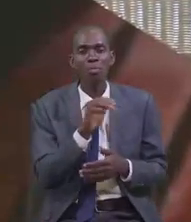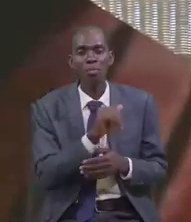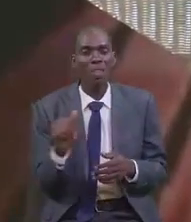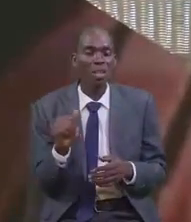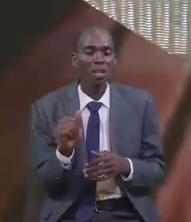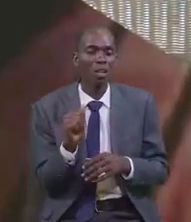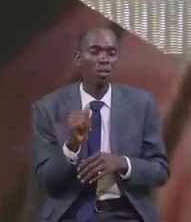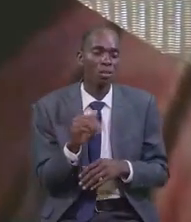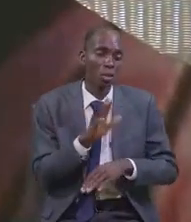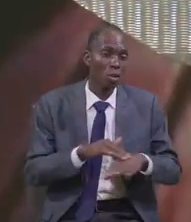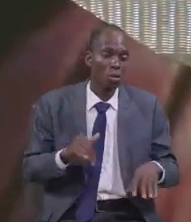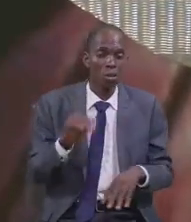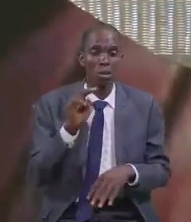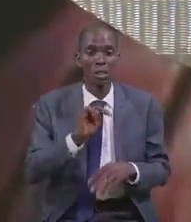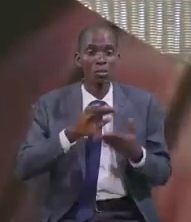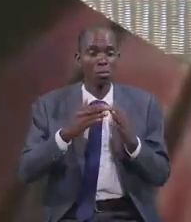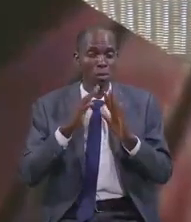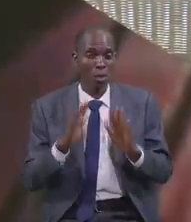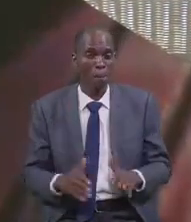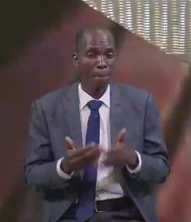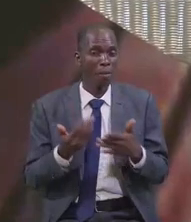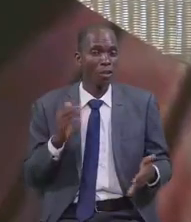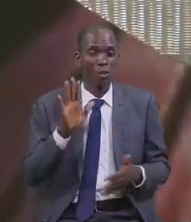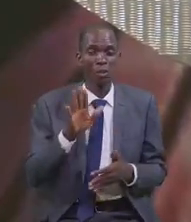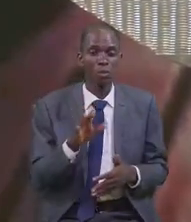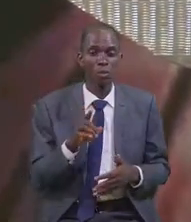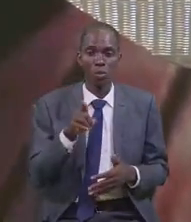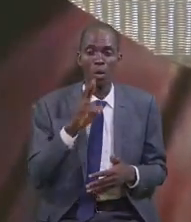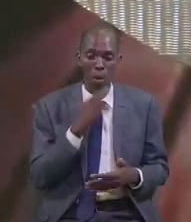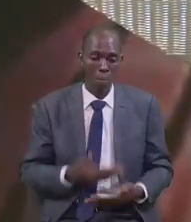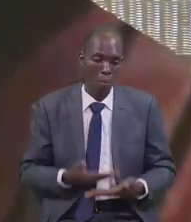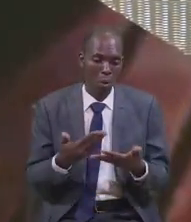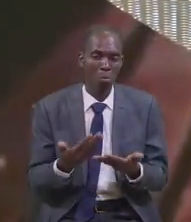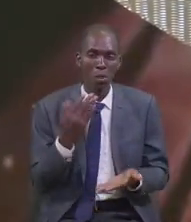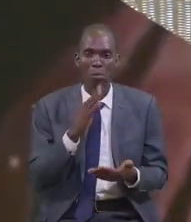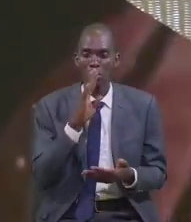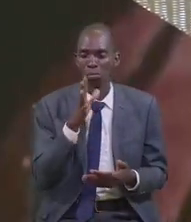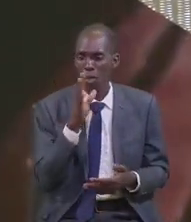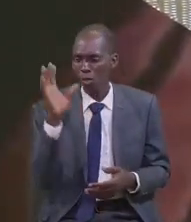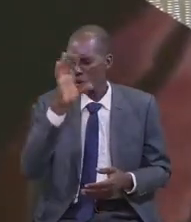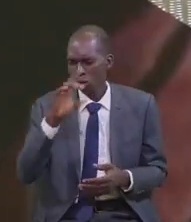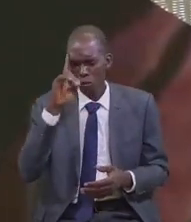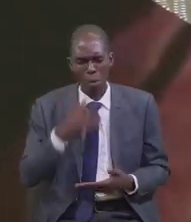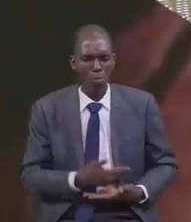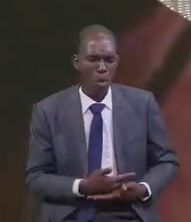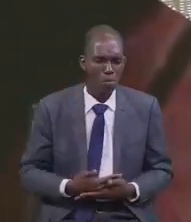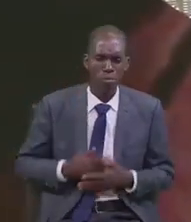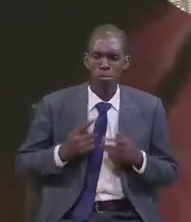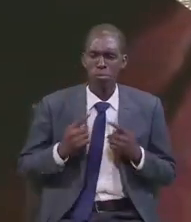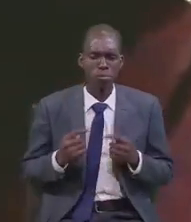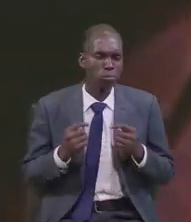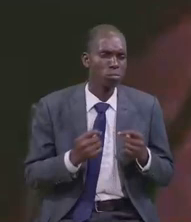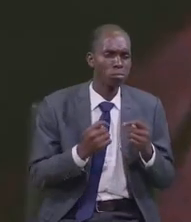vous ne soyez né, votre maman cherchait l'enfant pour un long temps. Et